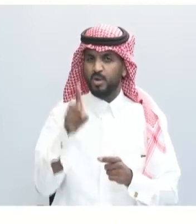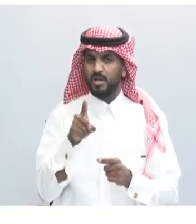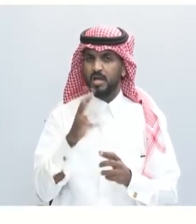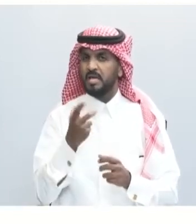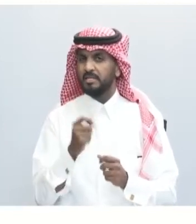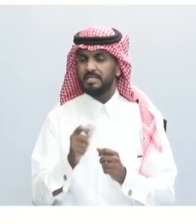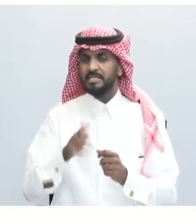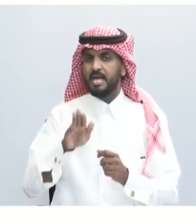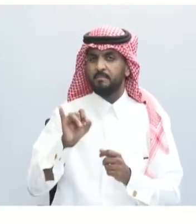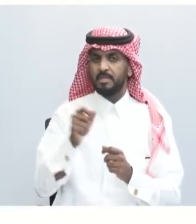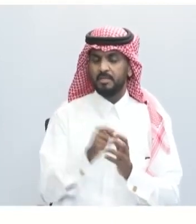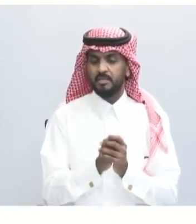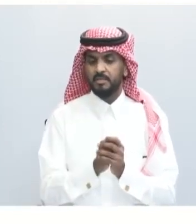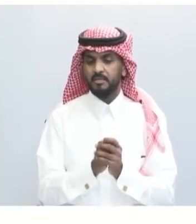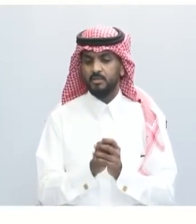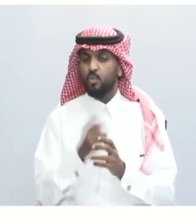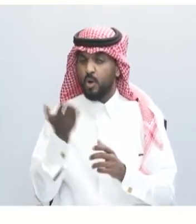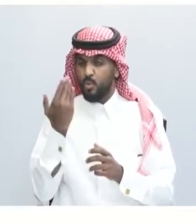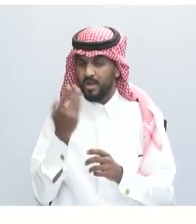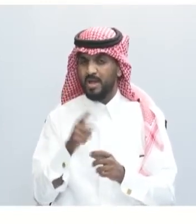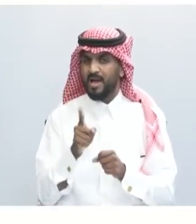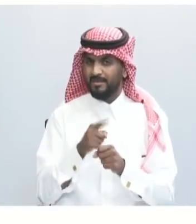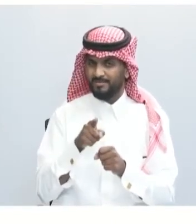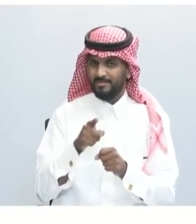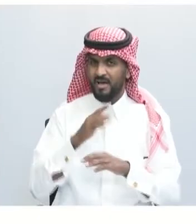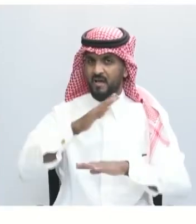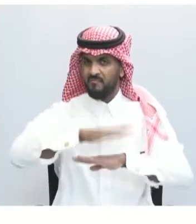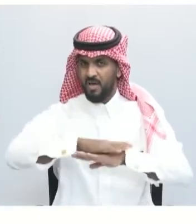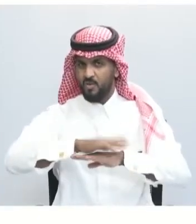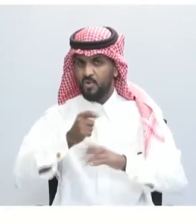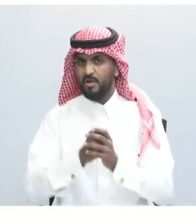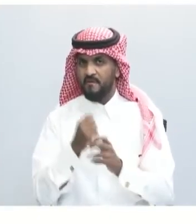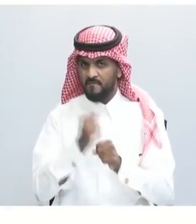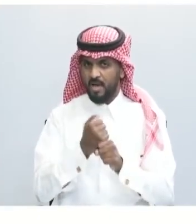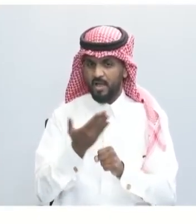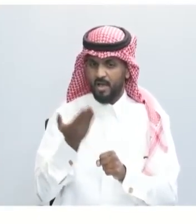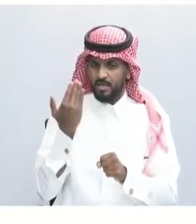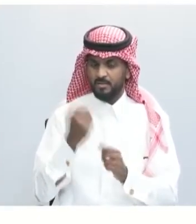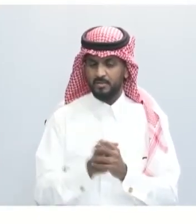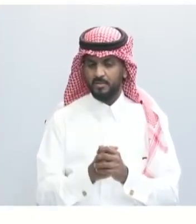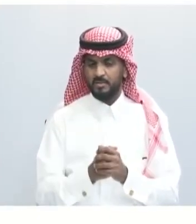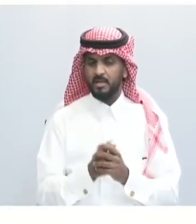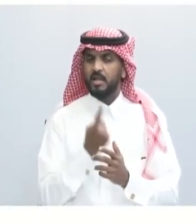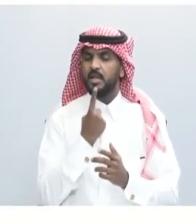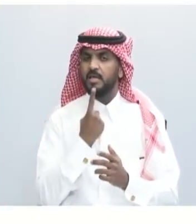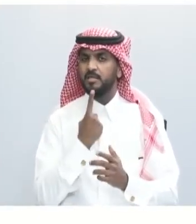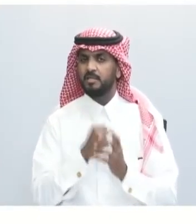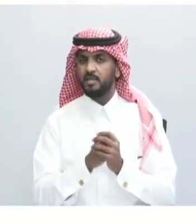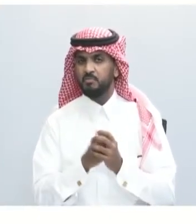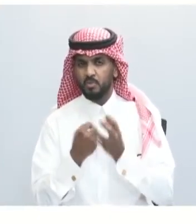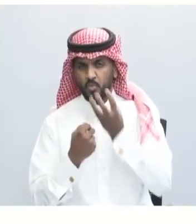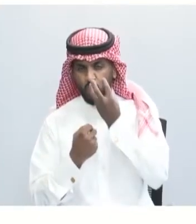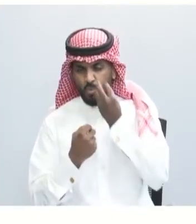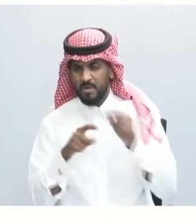انه يقوم بتصحيح اخطائه التي فعلها في الماضي ليتني كنت ارمي القمامه